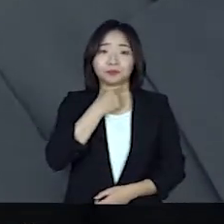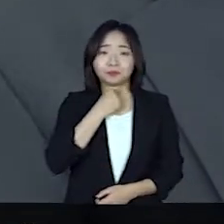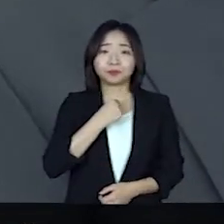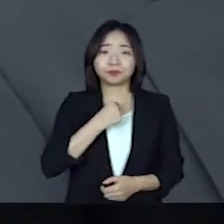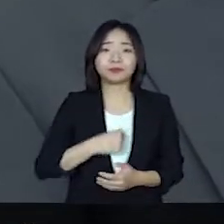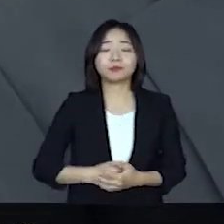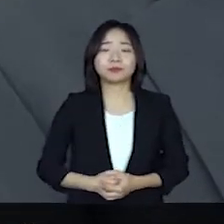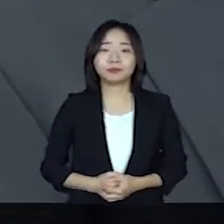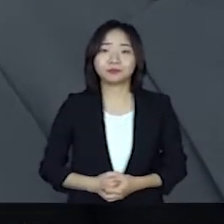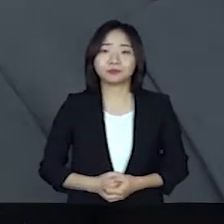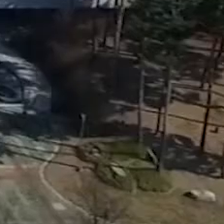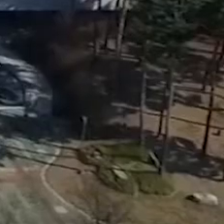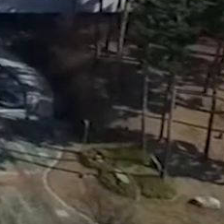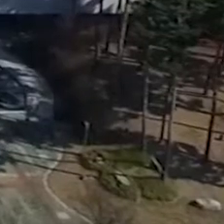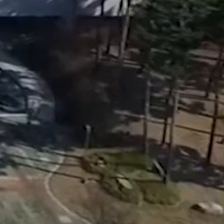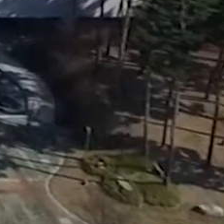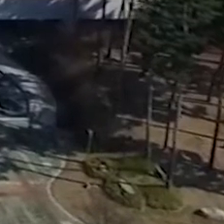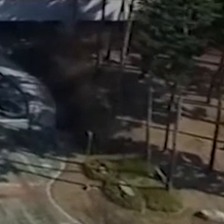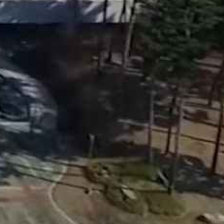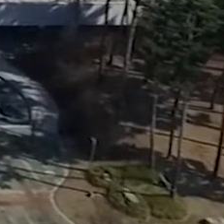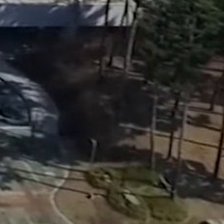밝혔습니다.